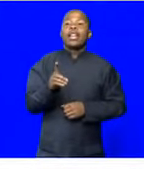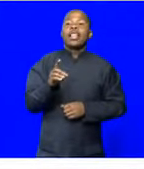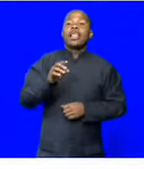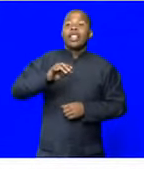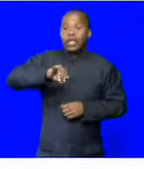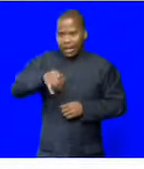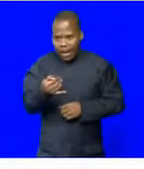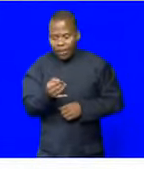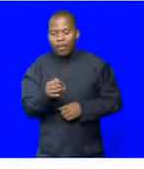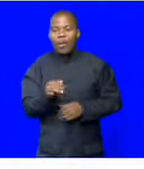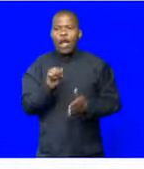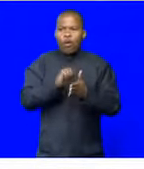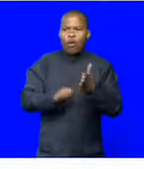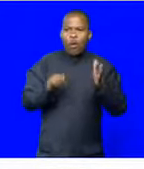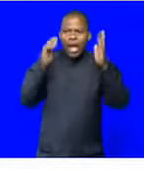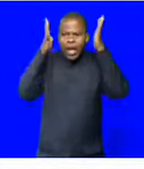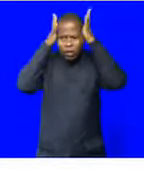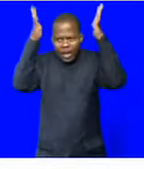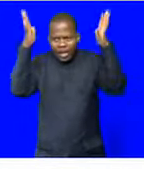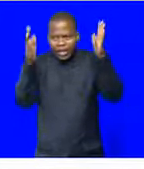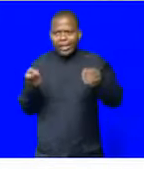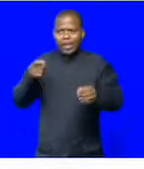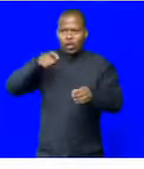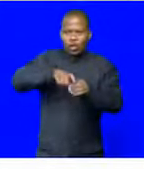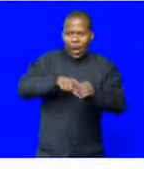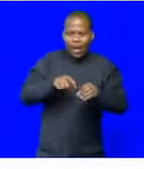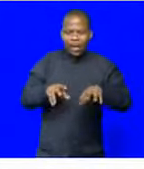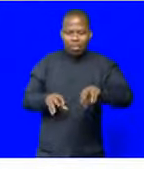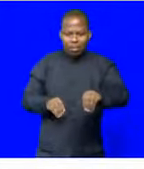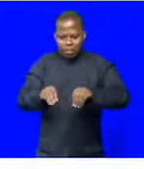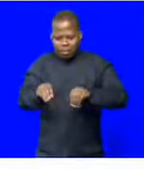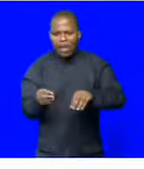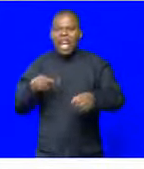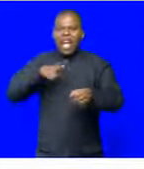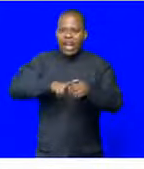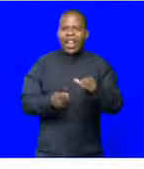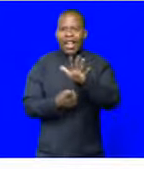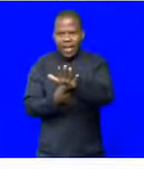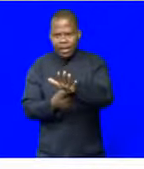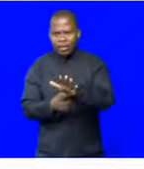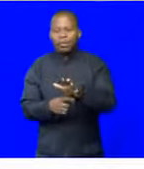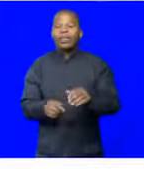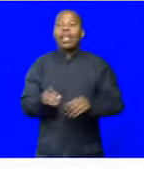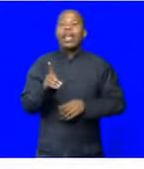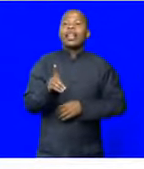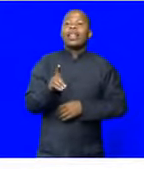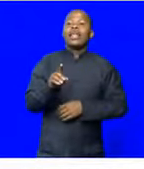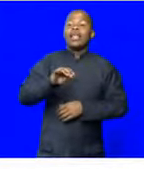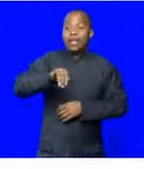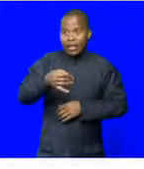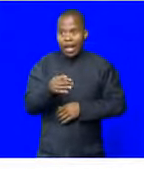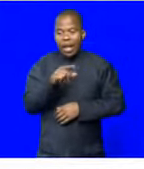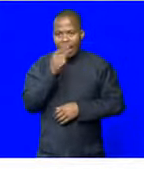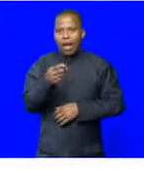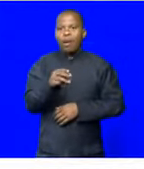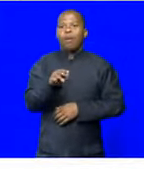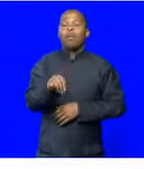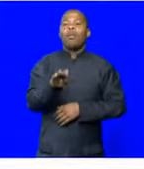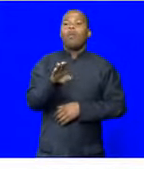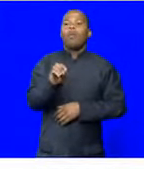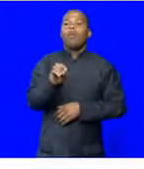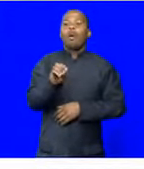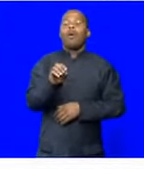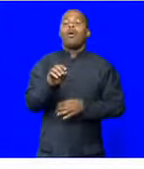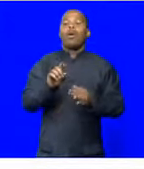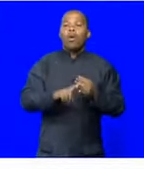abangamaSwati abangavaleleki ngephandle kulo mcimbi, kanti lapho bakhona bafaka ekhathi DJ Mbo, Msimisi,